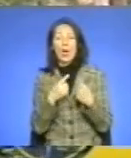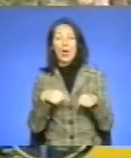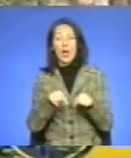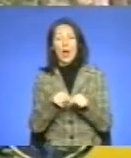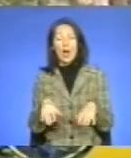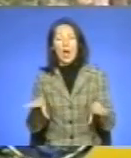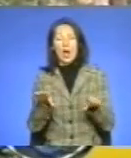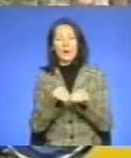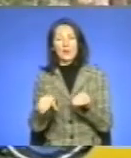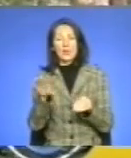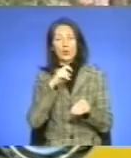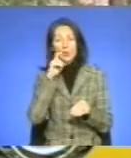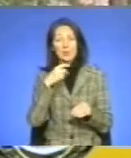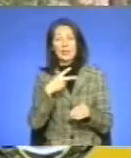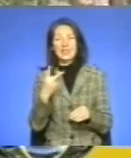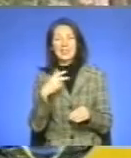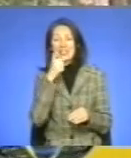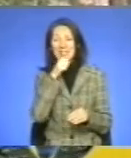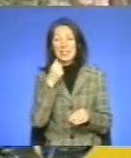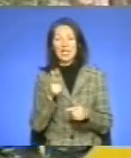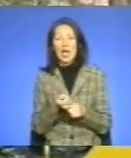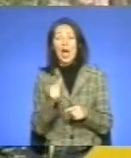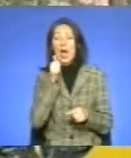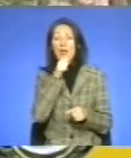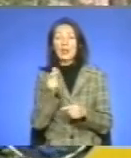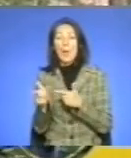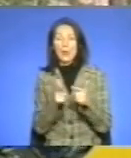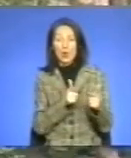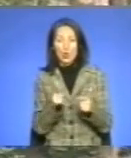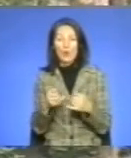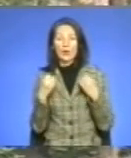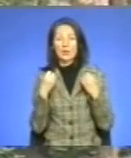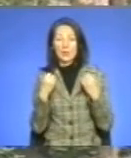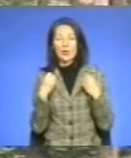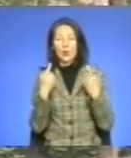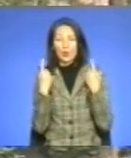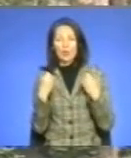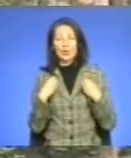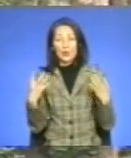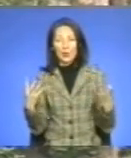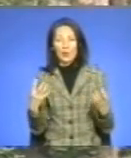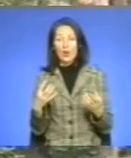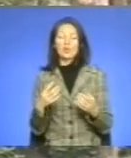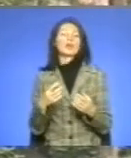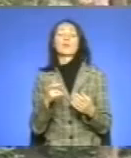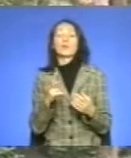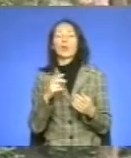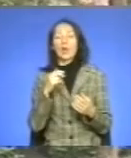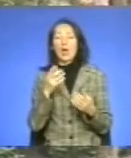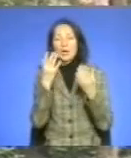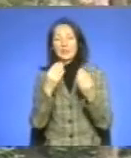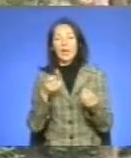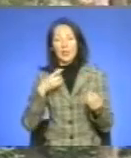рік – це є рік підготовки до урочистих святкувань 200-річчя від дня народження Тараса Григоровича Шевченка. І наше місто також робить